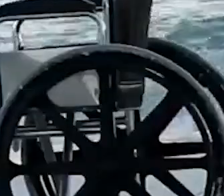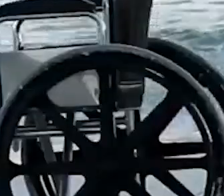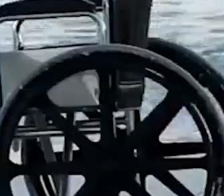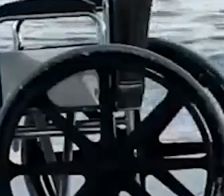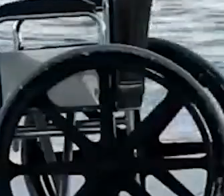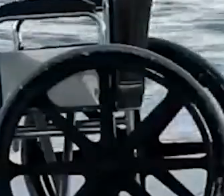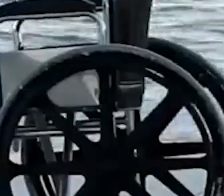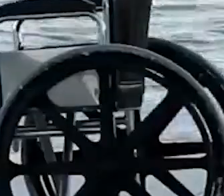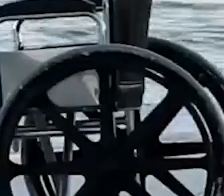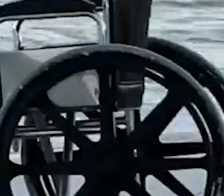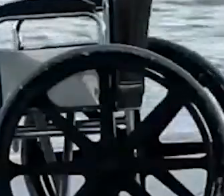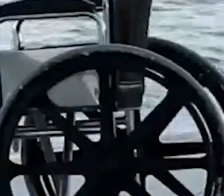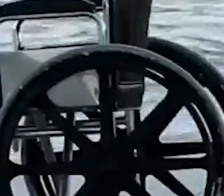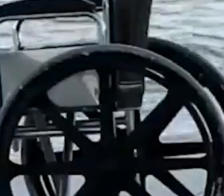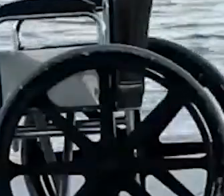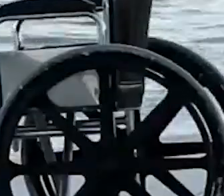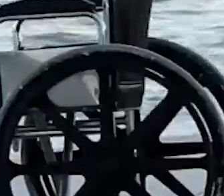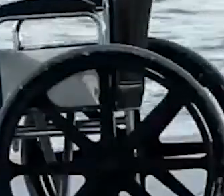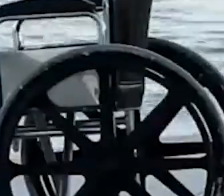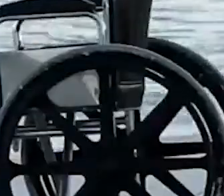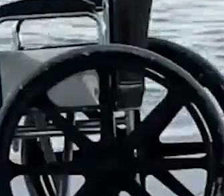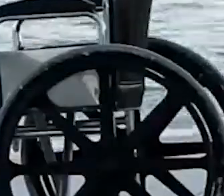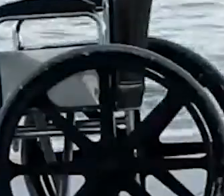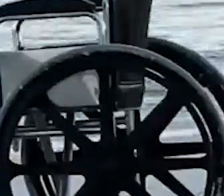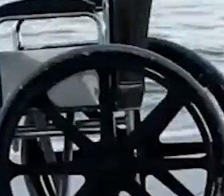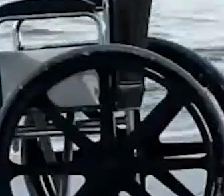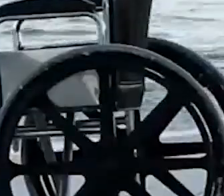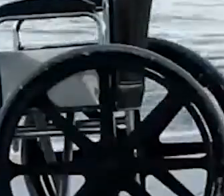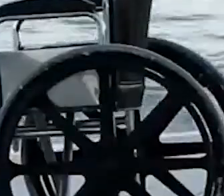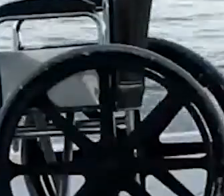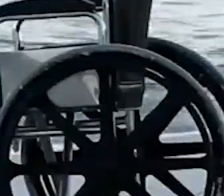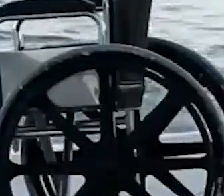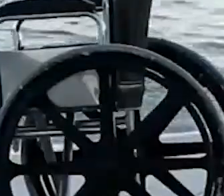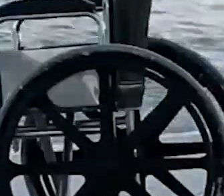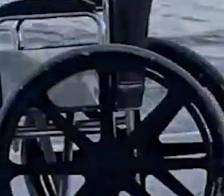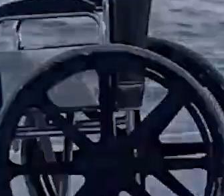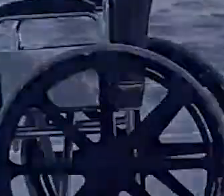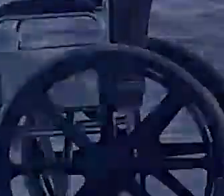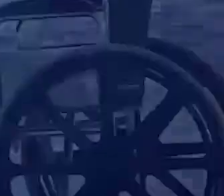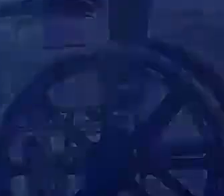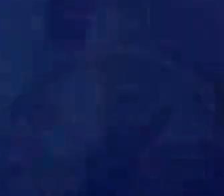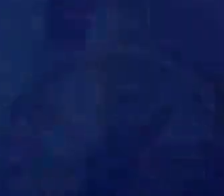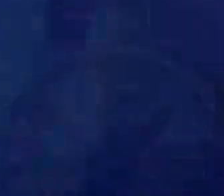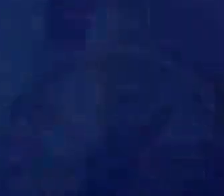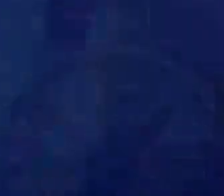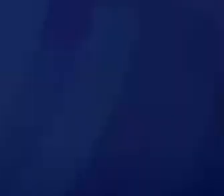God is able. From disability to possibility.